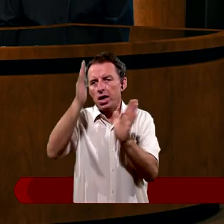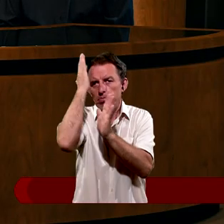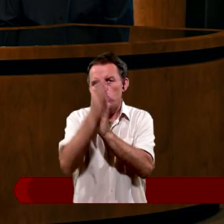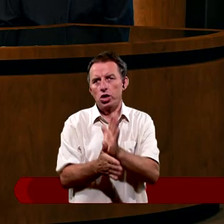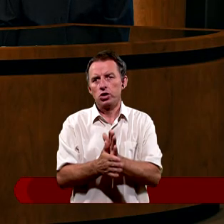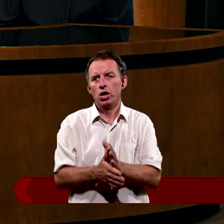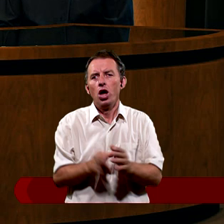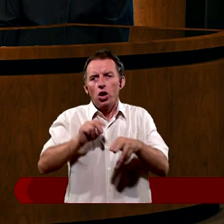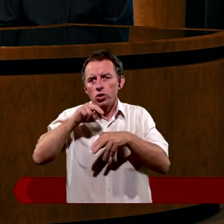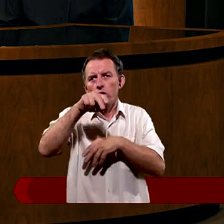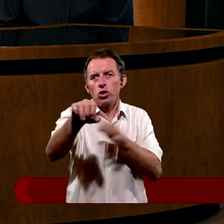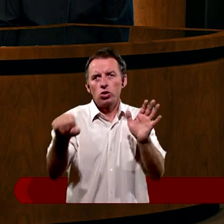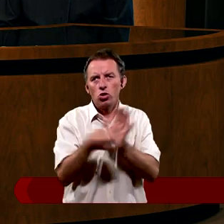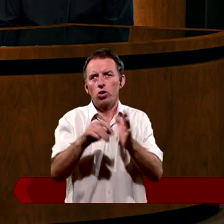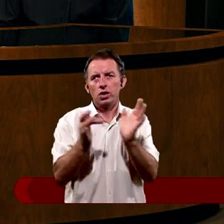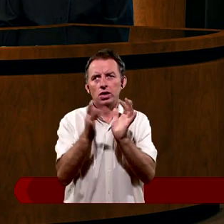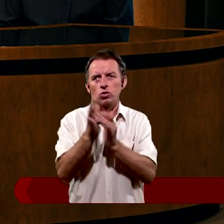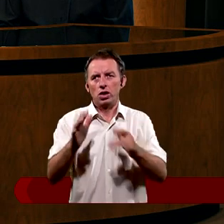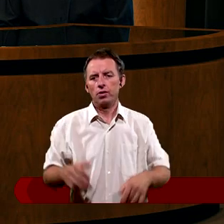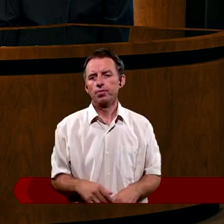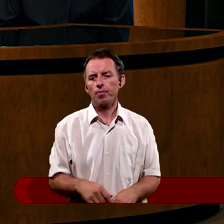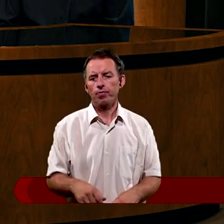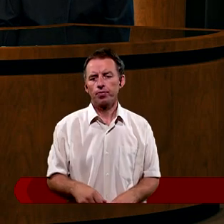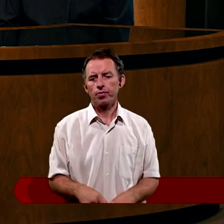bezpośrednio dojść do Pana Jezusa.